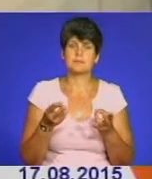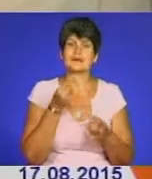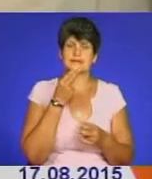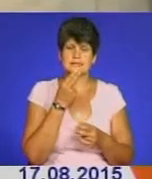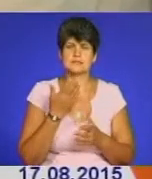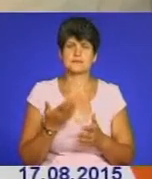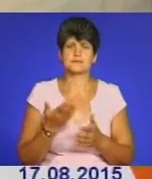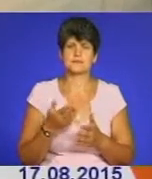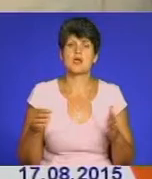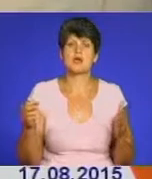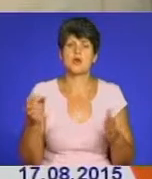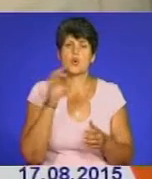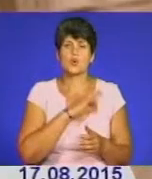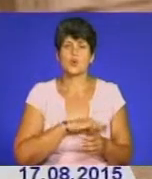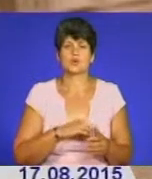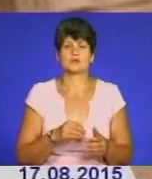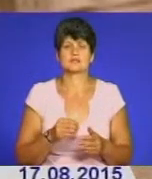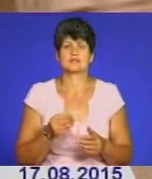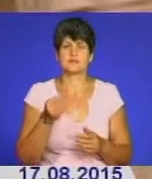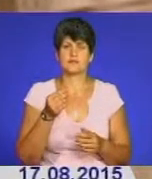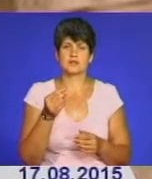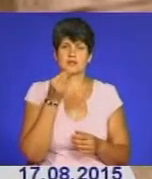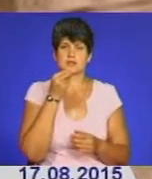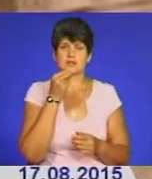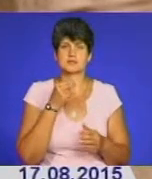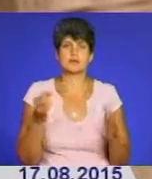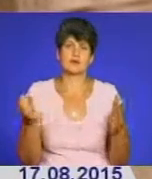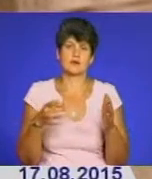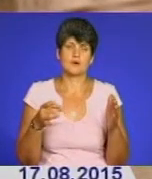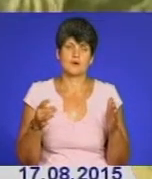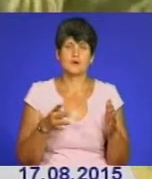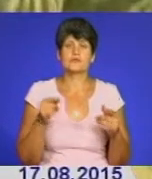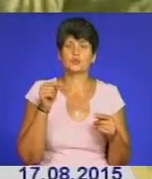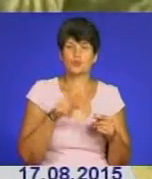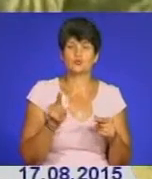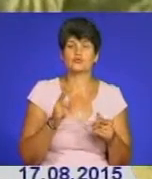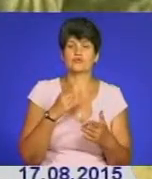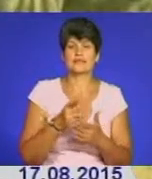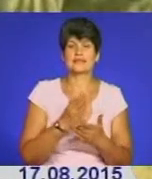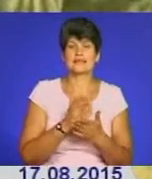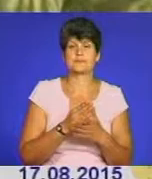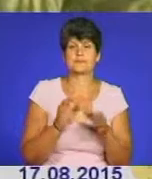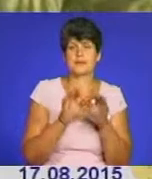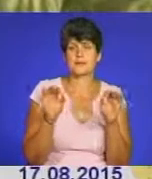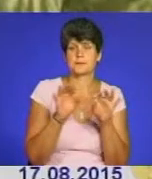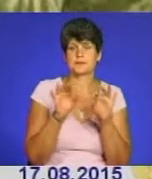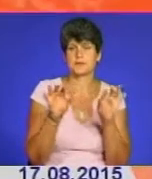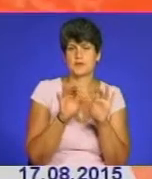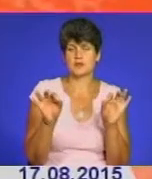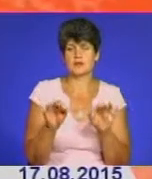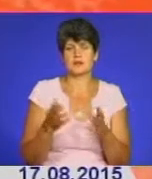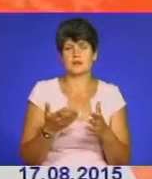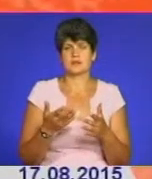їсти. Користь споживання баштанових, власне, як і овочів і фруктів, полягає в тому, що в них є харчові волокна, які стимулюють